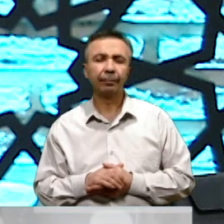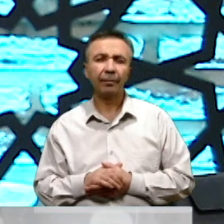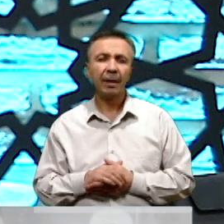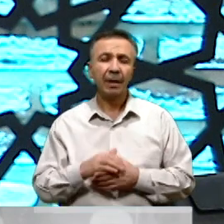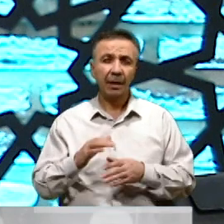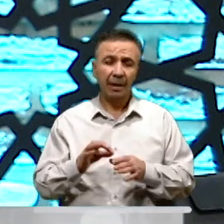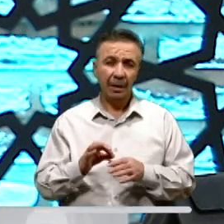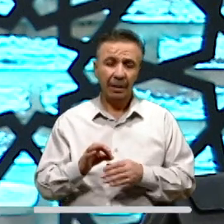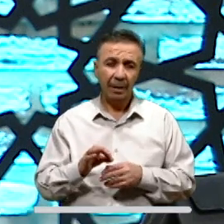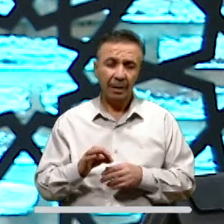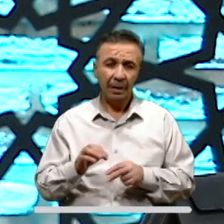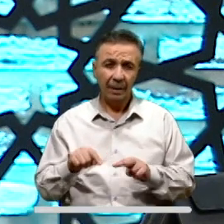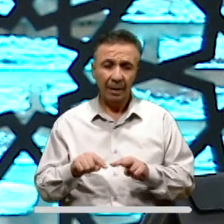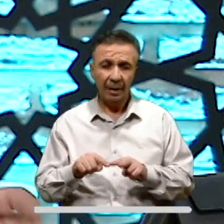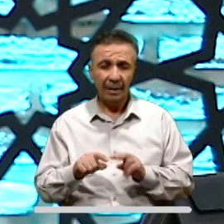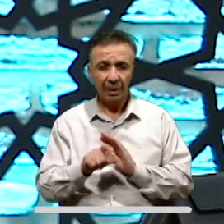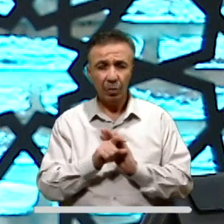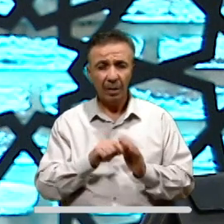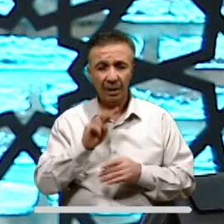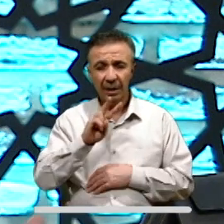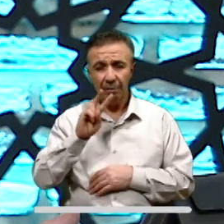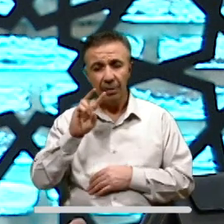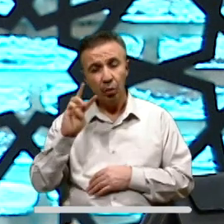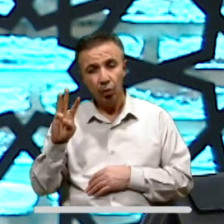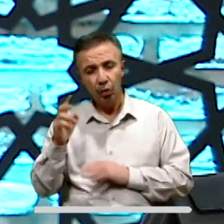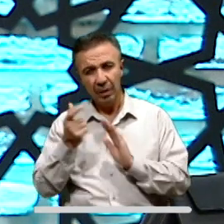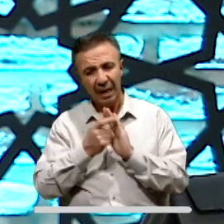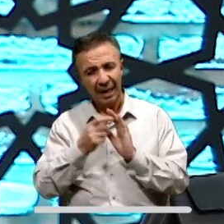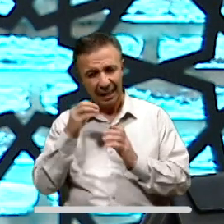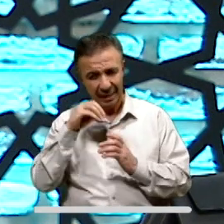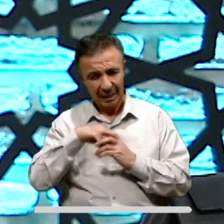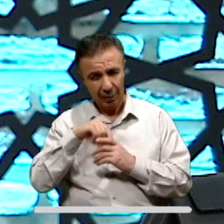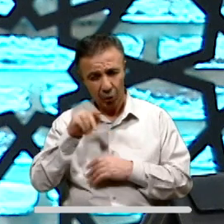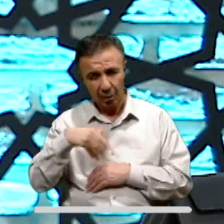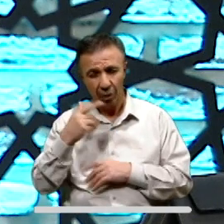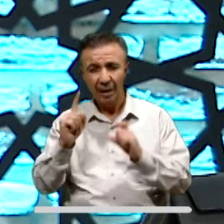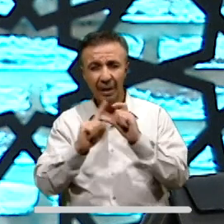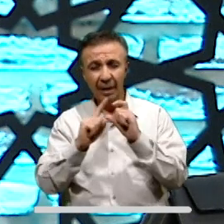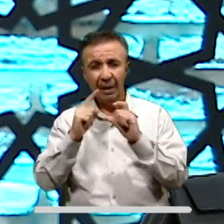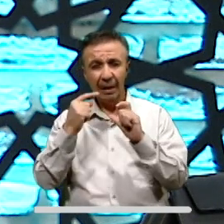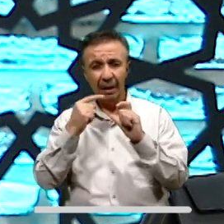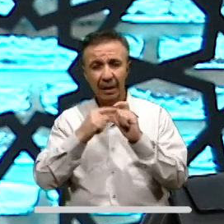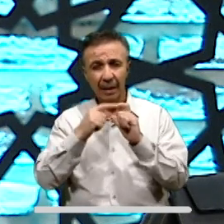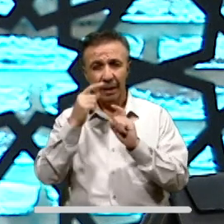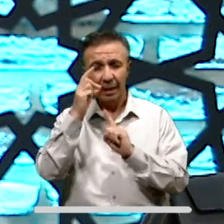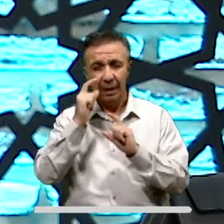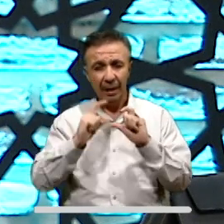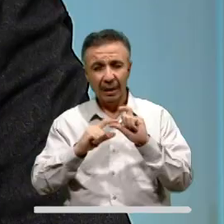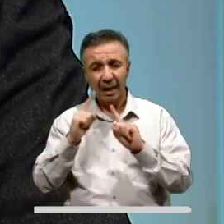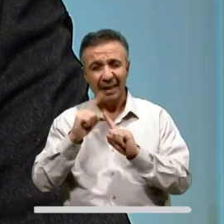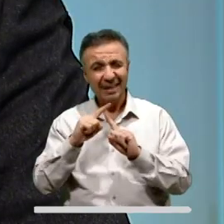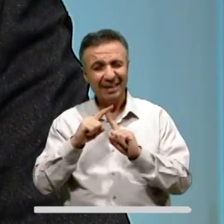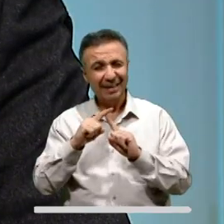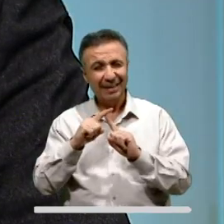dedi. Nisa 23 Hurrimet aleyküm ümmühatüküm diye devam eden ayet. Deistlerle bir alaka ben kuramadım ama hocam.